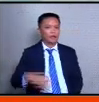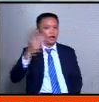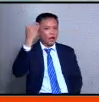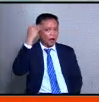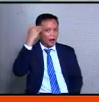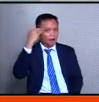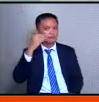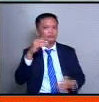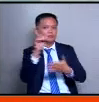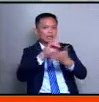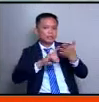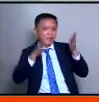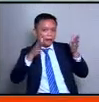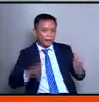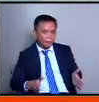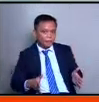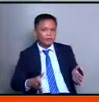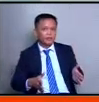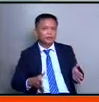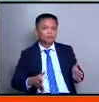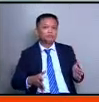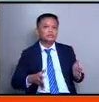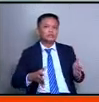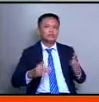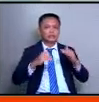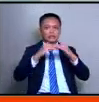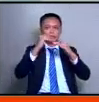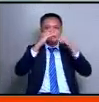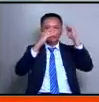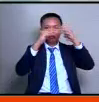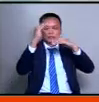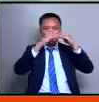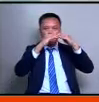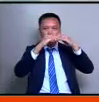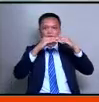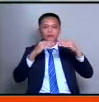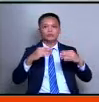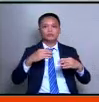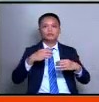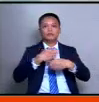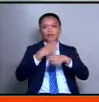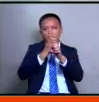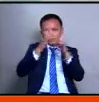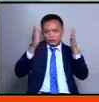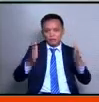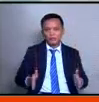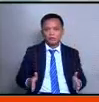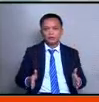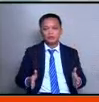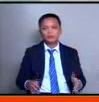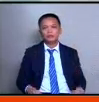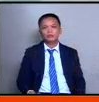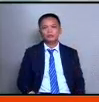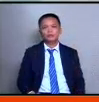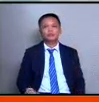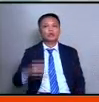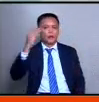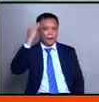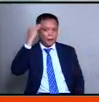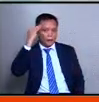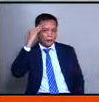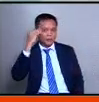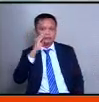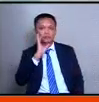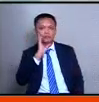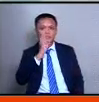ng building na yan. Yung mga structural engineers, yung architects na gumawa, nag-design ng building yan. Alamin din sino yung